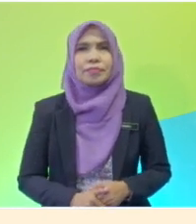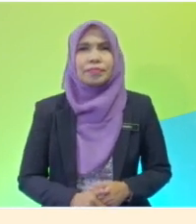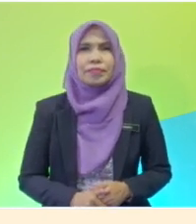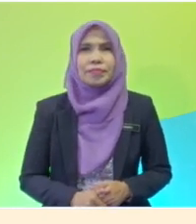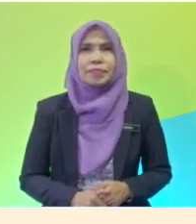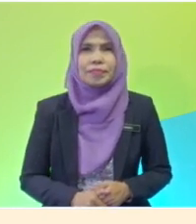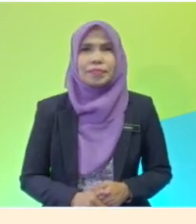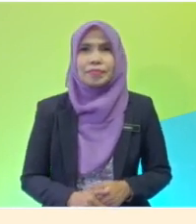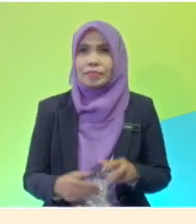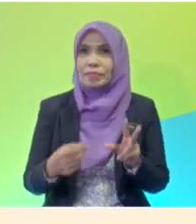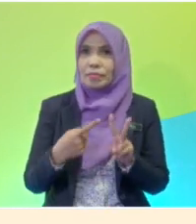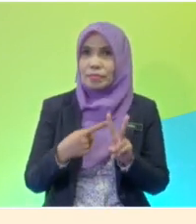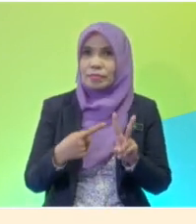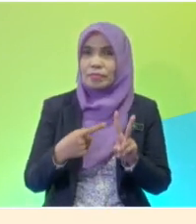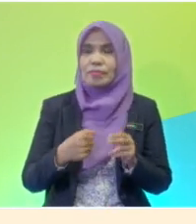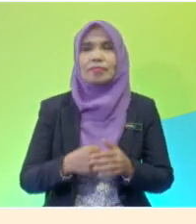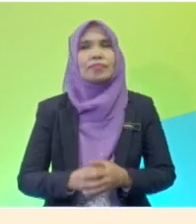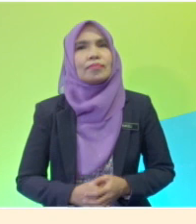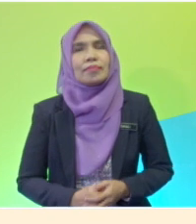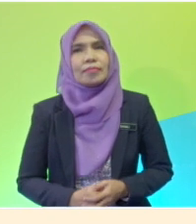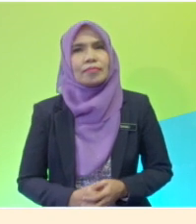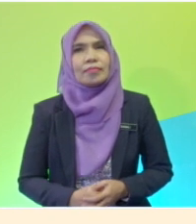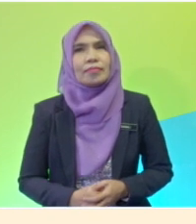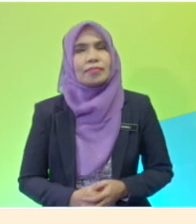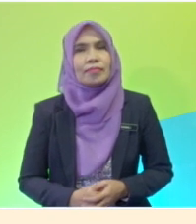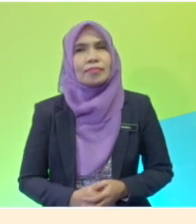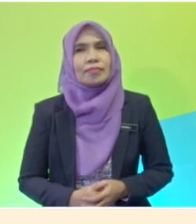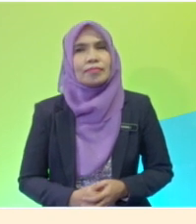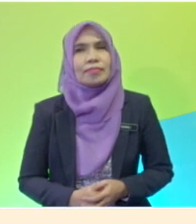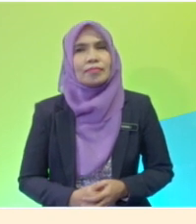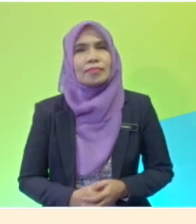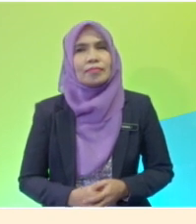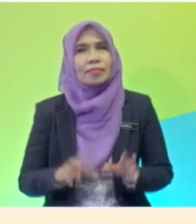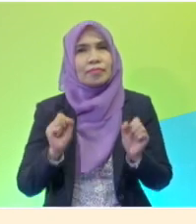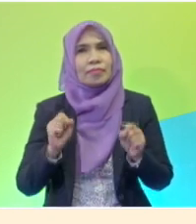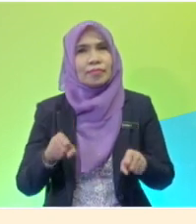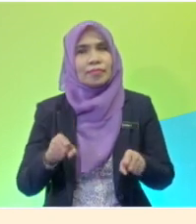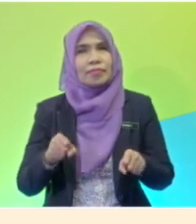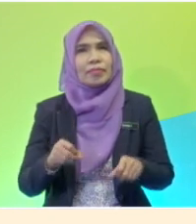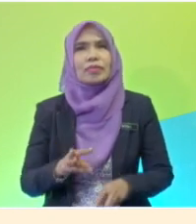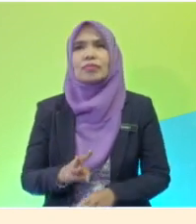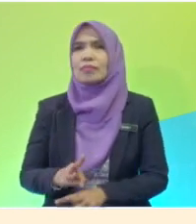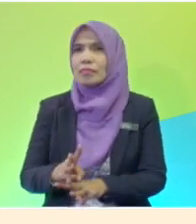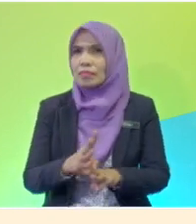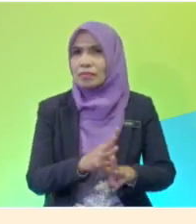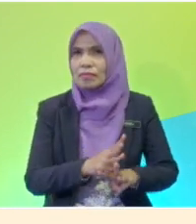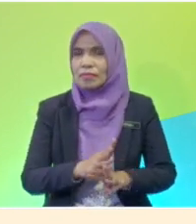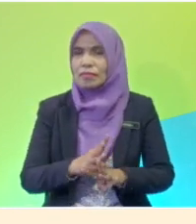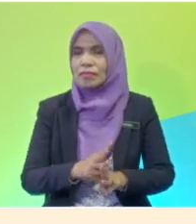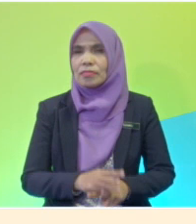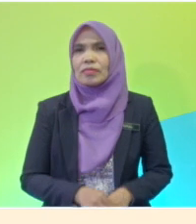yang kedua murid kritik tinggi kritik diri sederhana ini dia mampu kawal emosi dia ah ini yang bagus